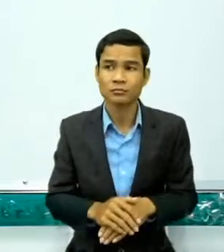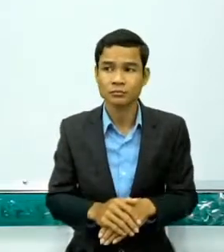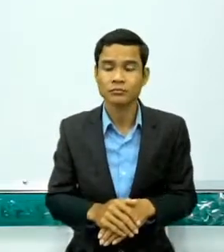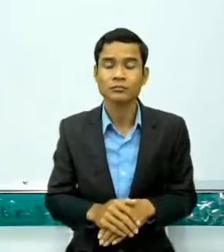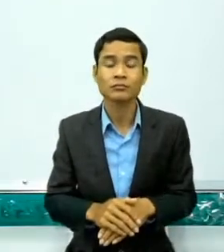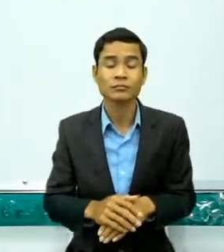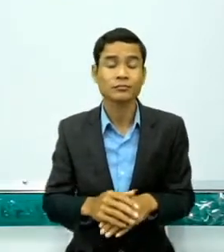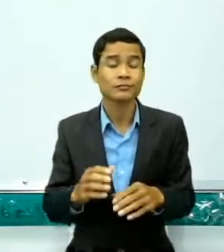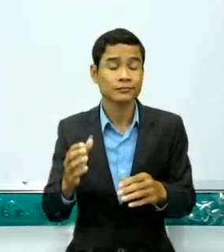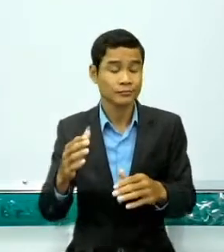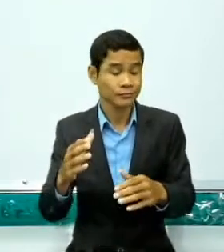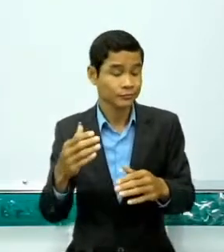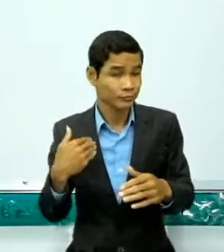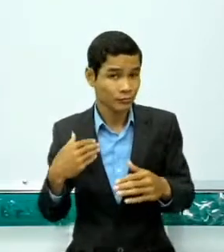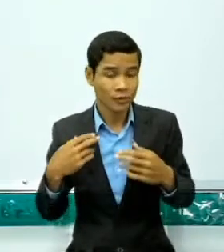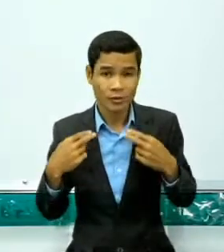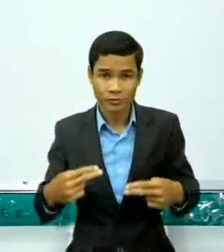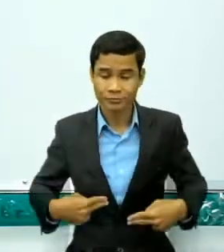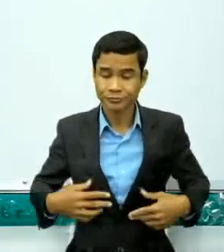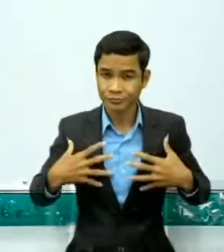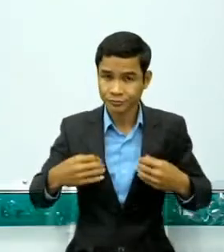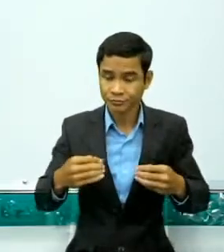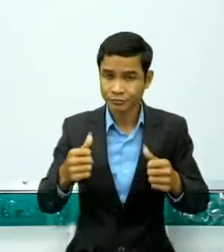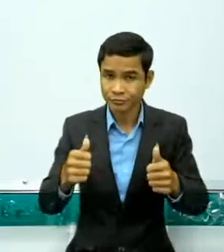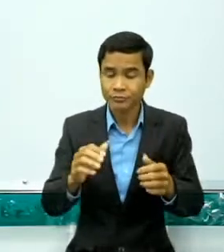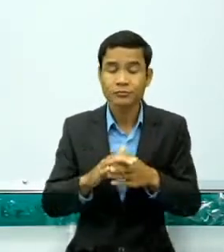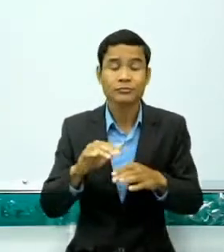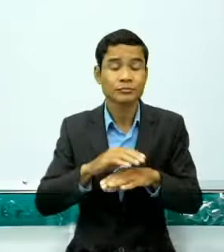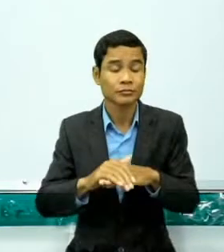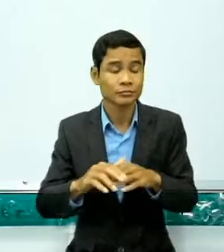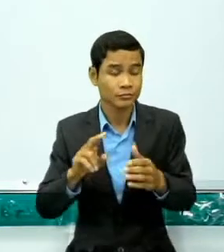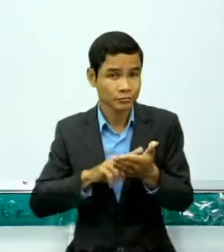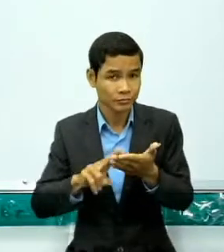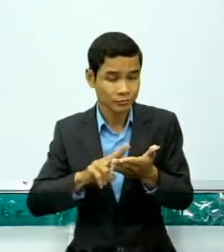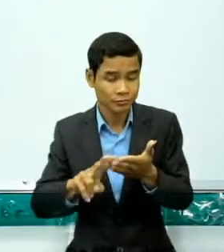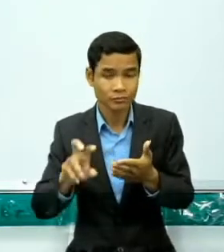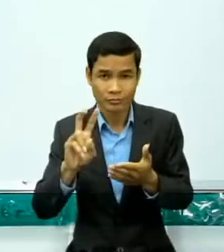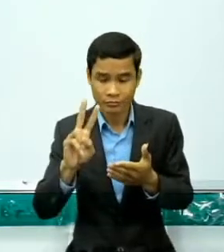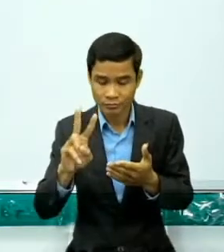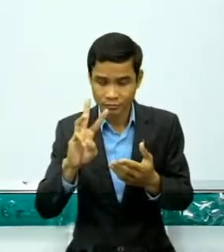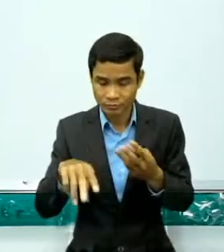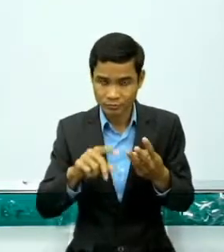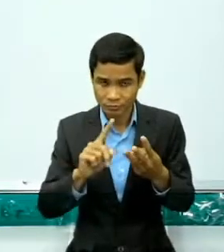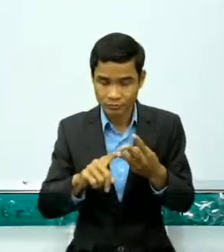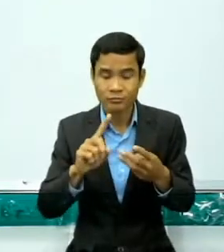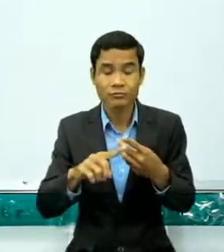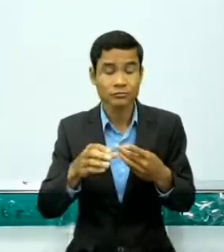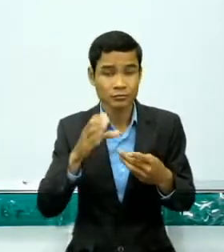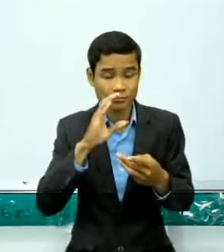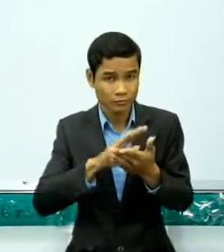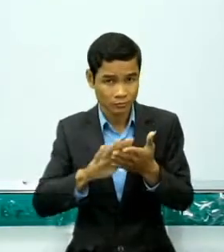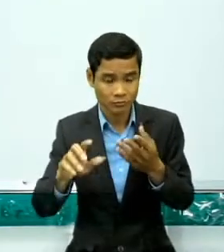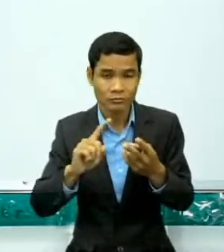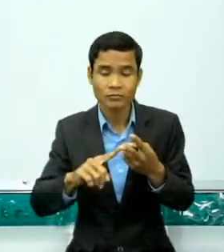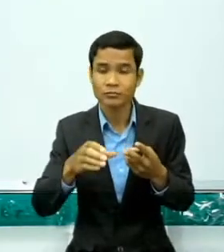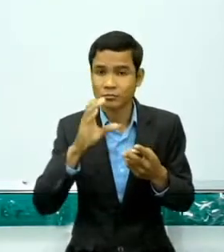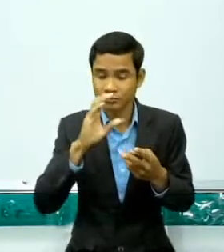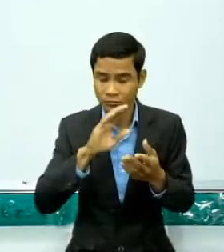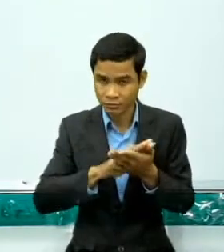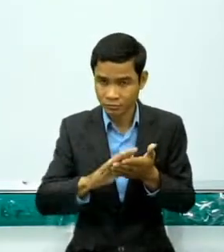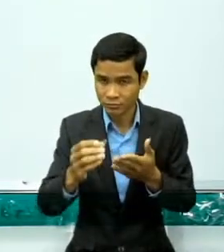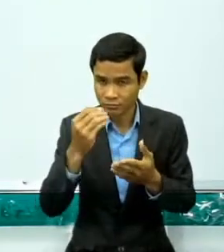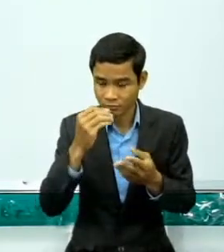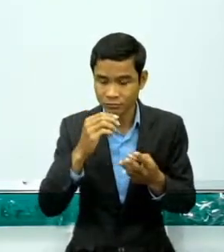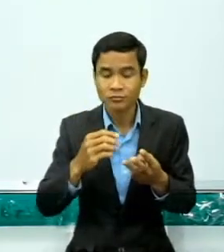ដើម្បីបានសុខភាពល្អយើងត្រូវប្រកាន់ក្បួនអនាម័យ3ប្រការទី1ហូបស្អាតទី2ផឹកស្អាតទី3